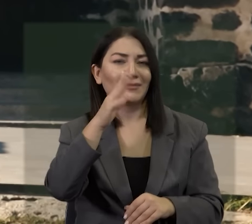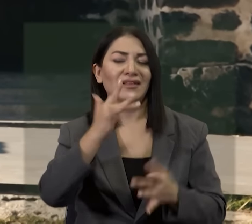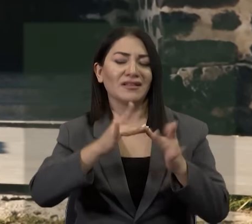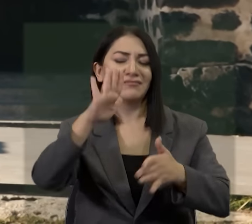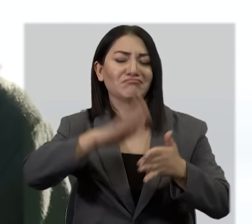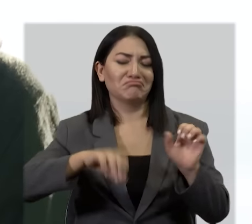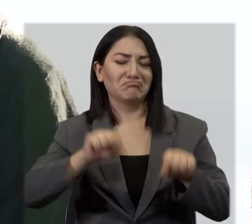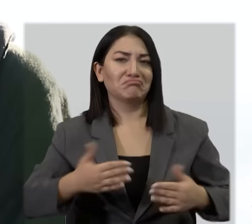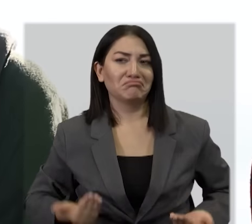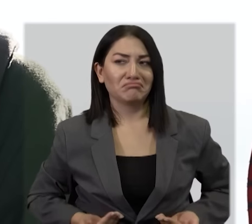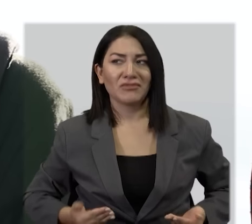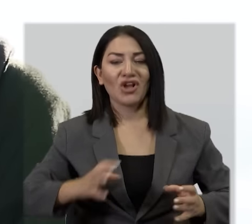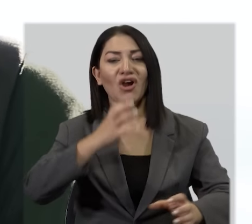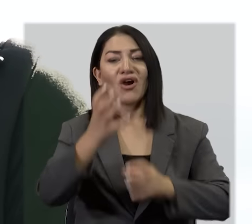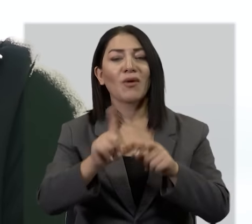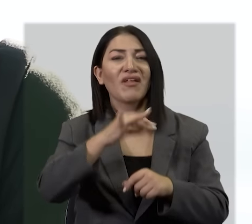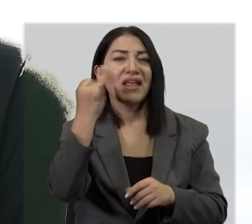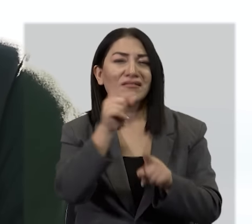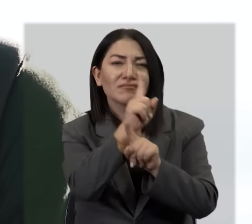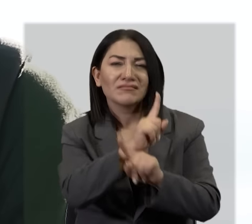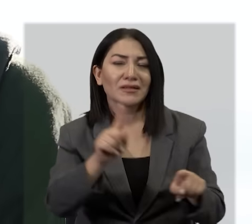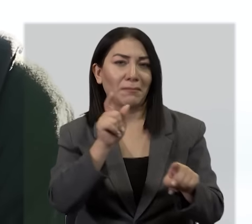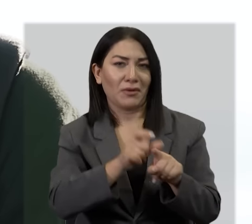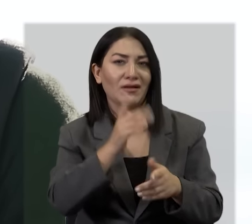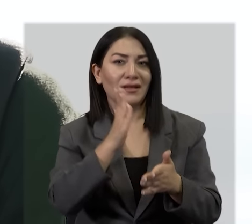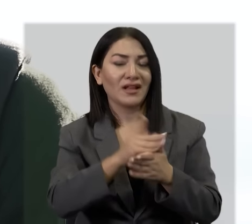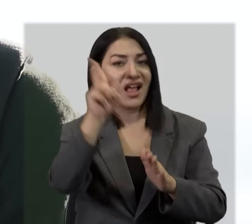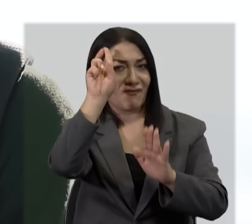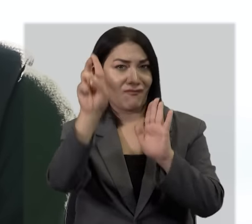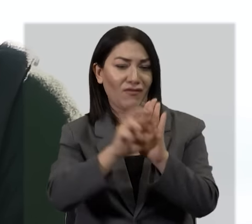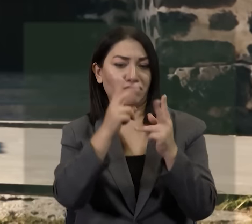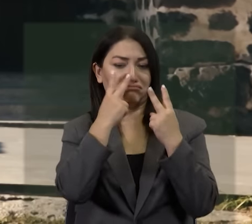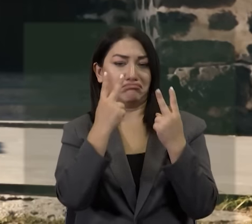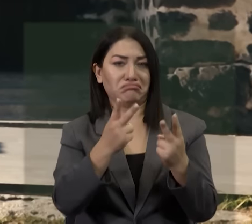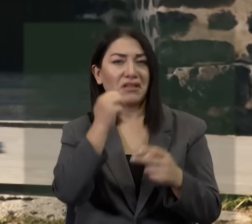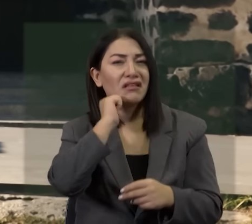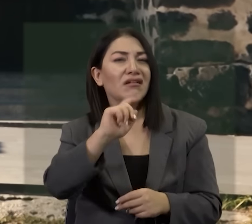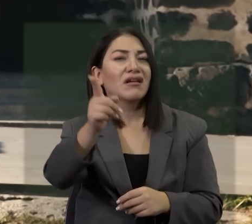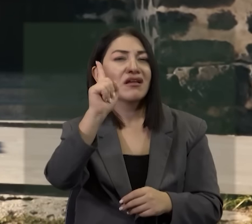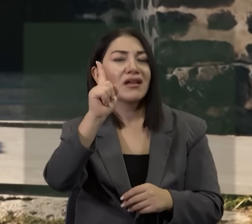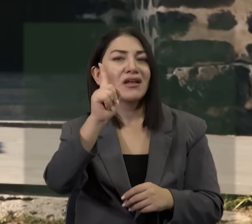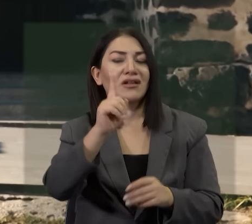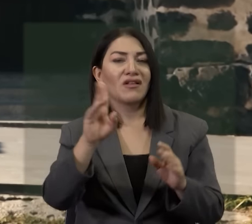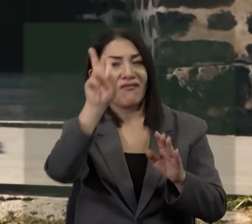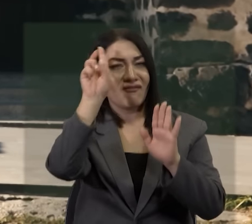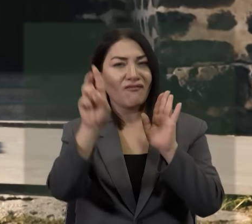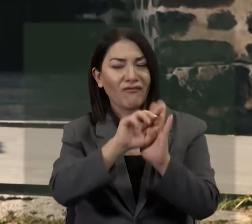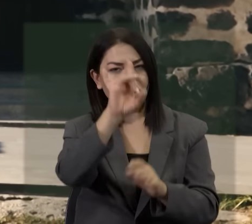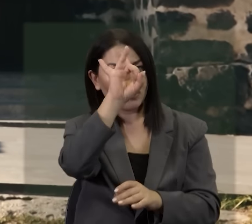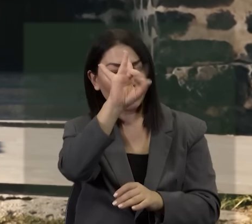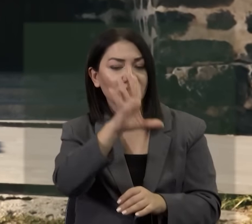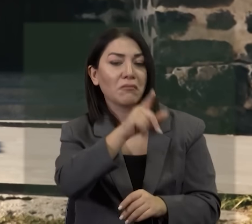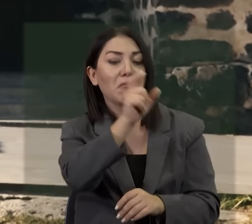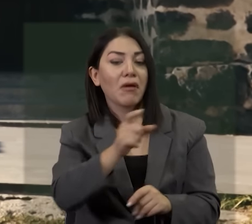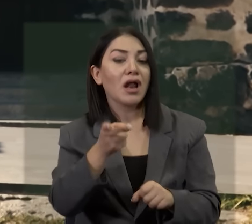բռնում։ Ես առանց դրա էլ կապրեմ, հավատա աշխարհում շատ ավելի հետաքրքիր բաներ կան, այս վանքն օրինակ։ Միջնադարում սրա